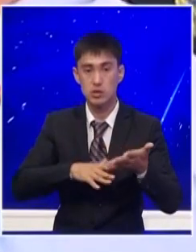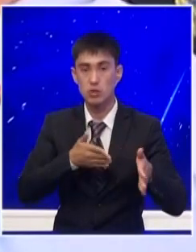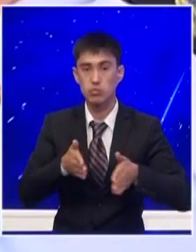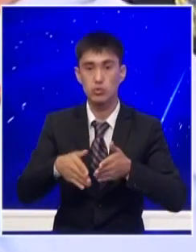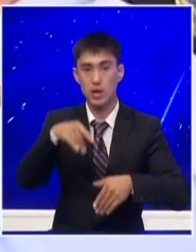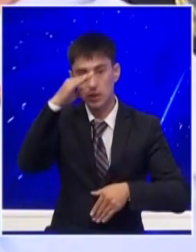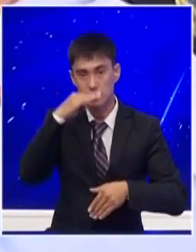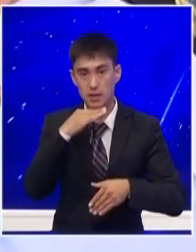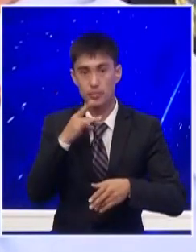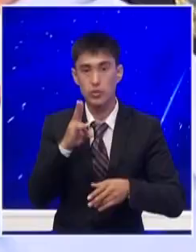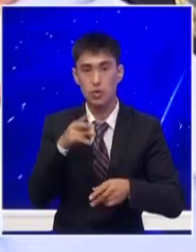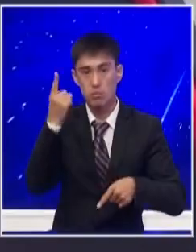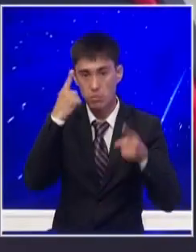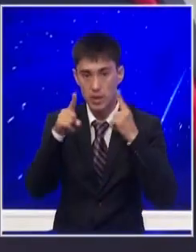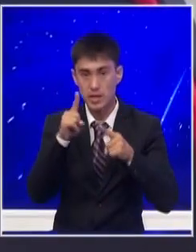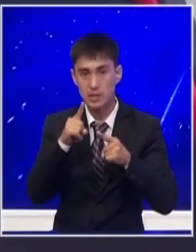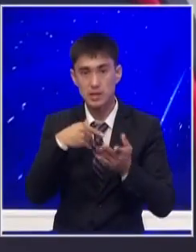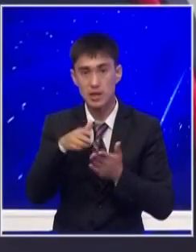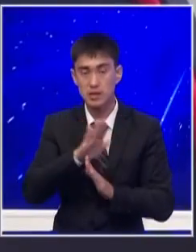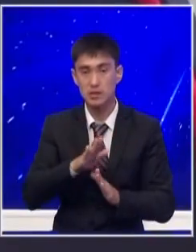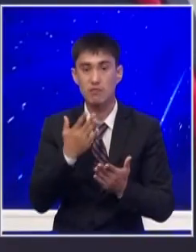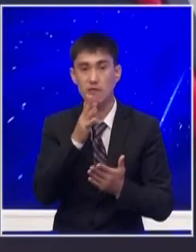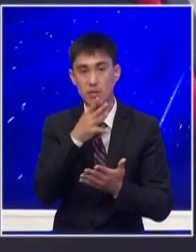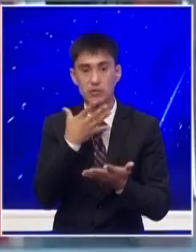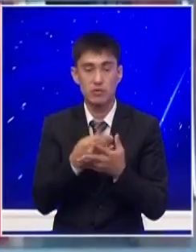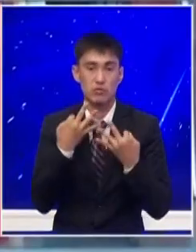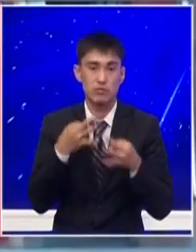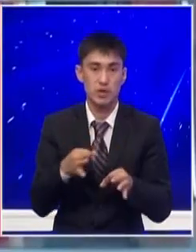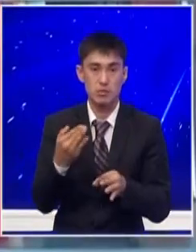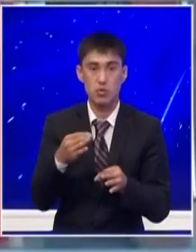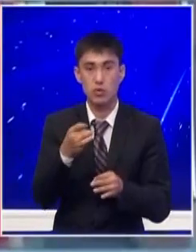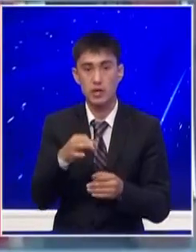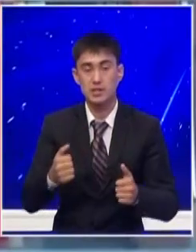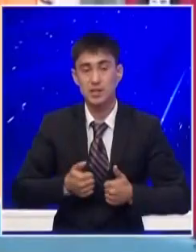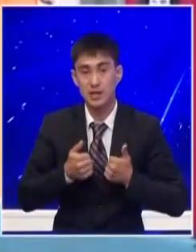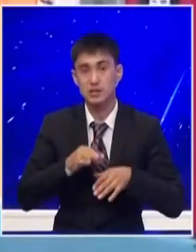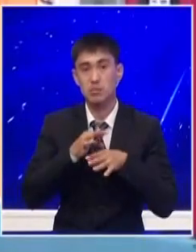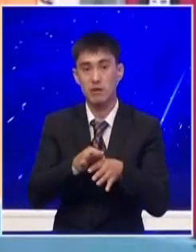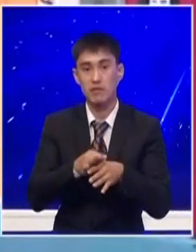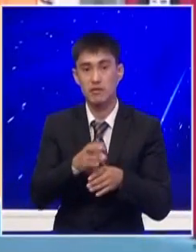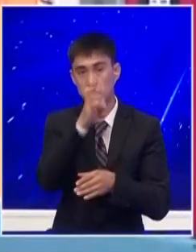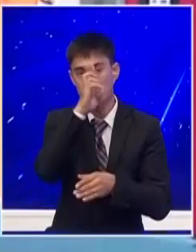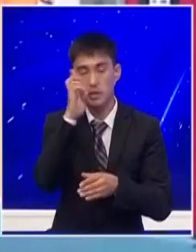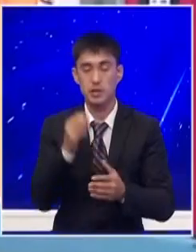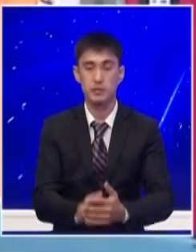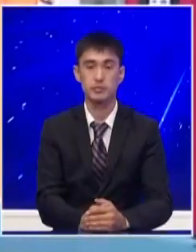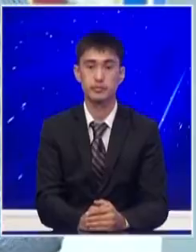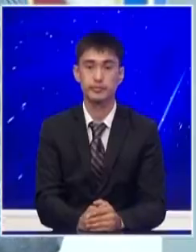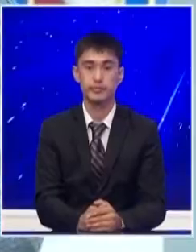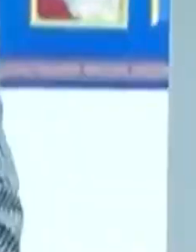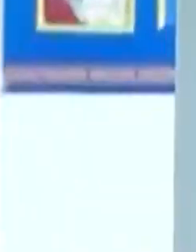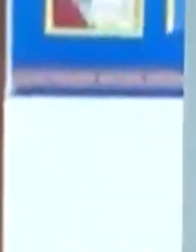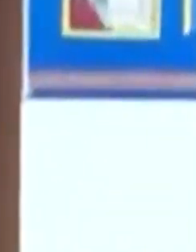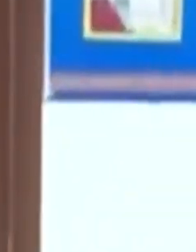путь отца. Однако от поэзии не отказался. Свое свободное время Уркер старается проводить в библиотеке.